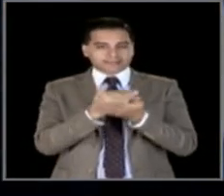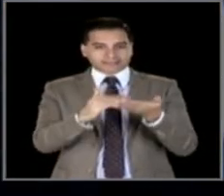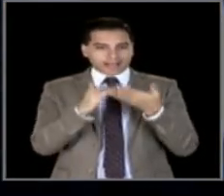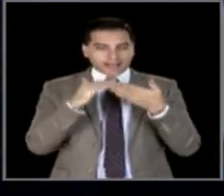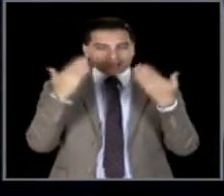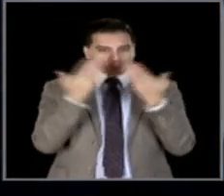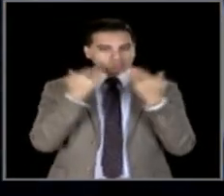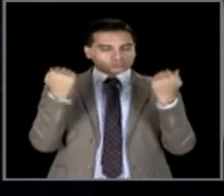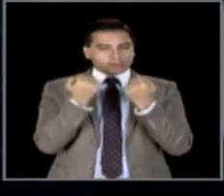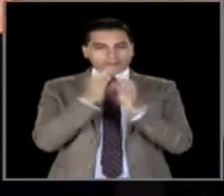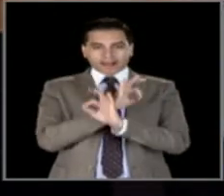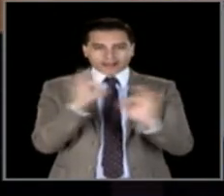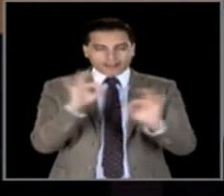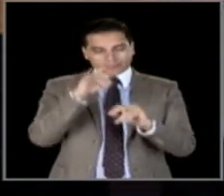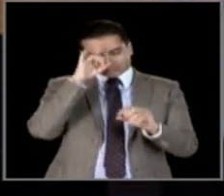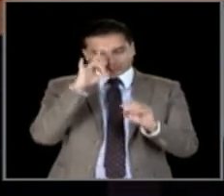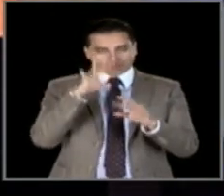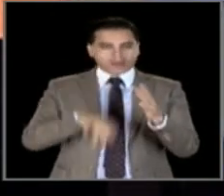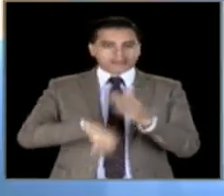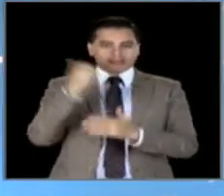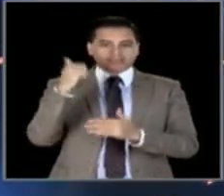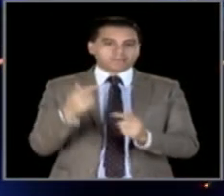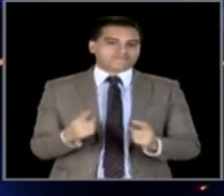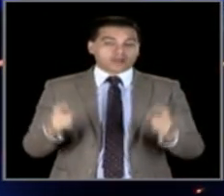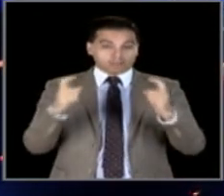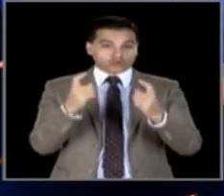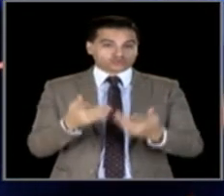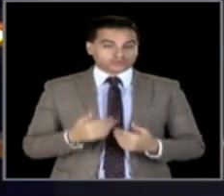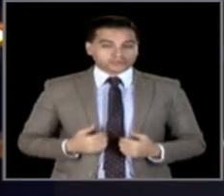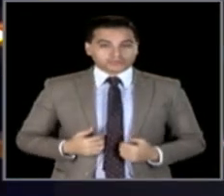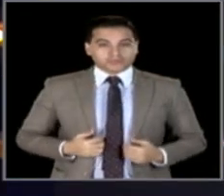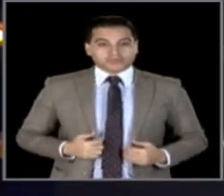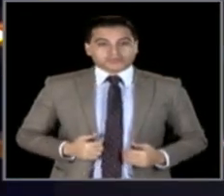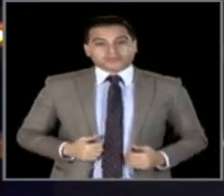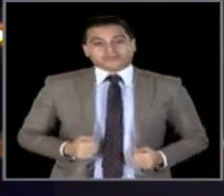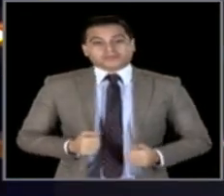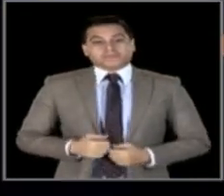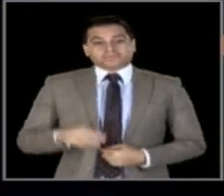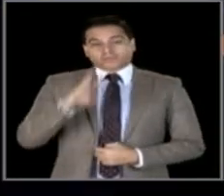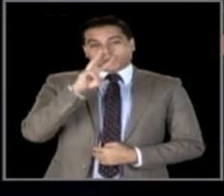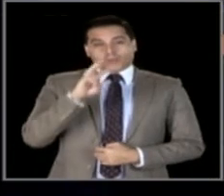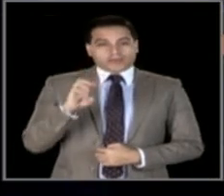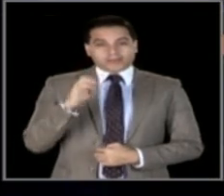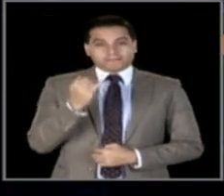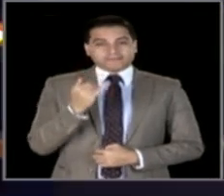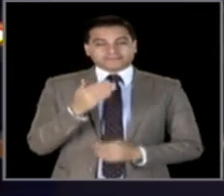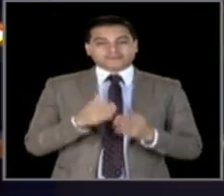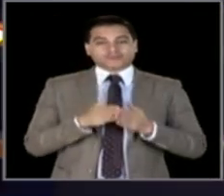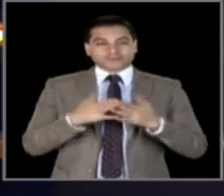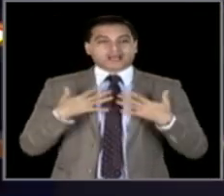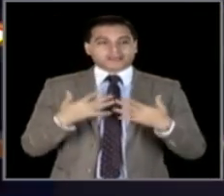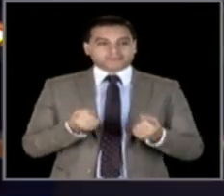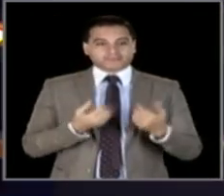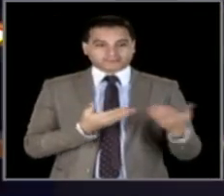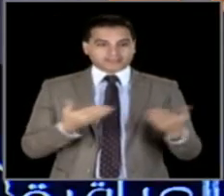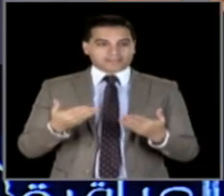البرنامج وعملت ما بيننا مسابقات، وإن شاء الله نكسب في ماتش النهاردة. وي السويس الحمد لله على السلامة. ندى